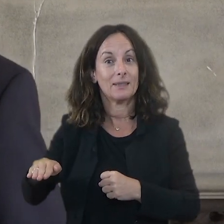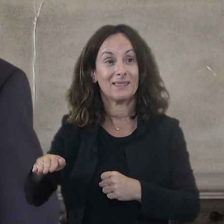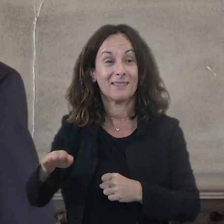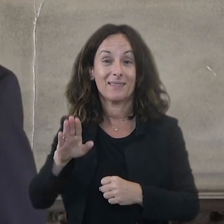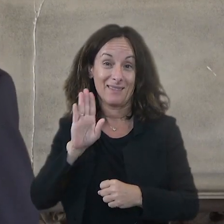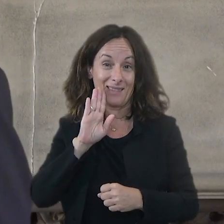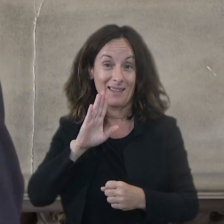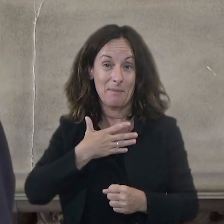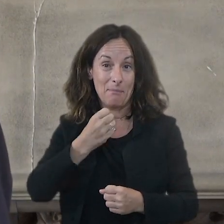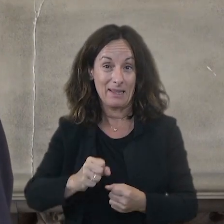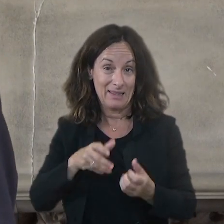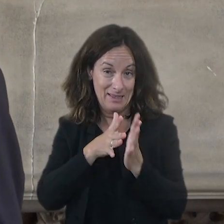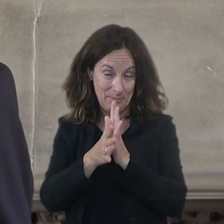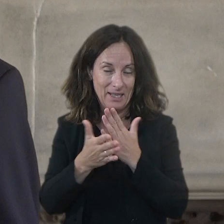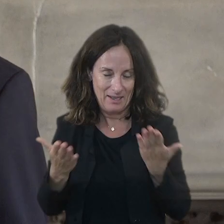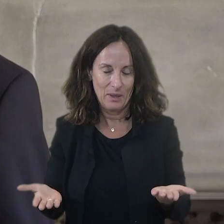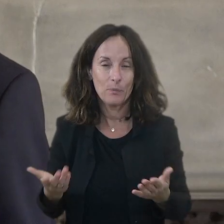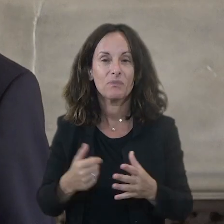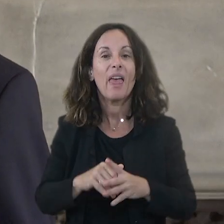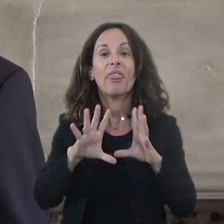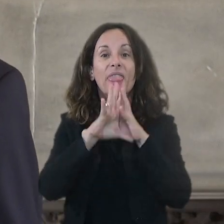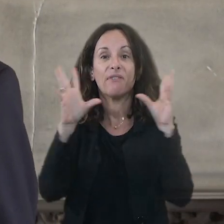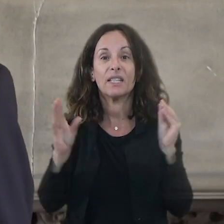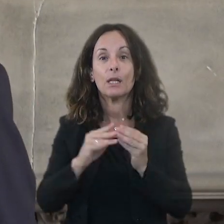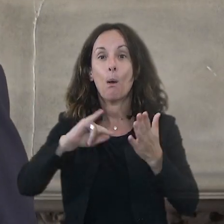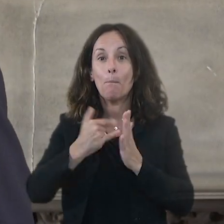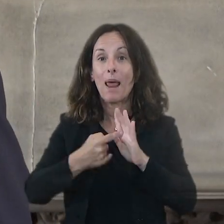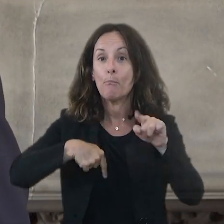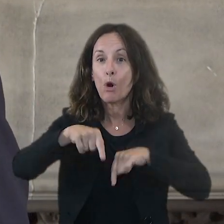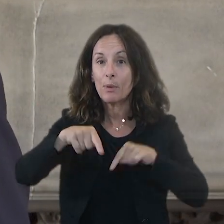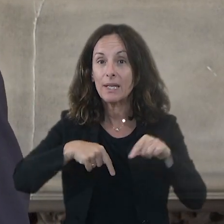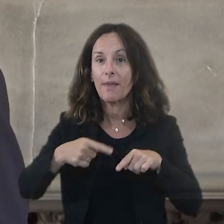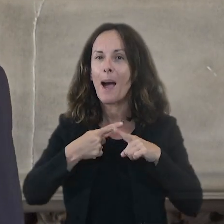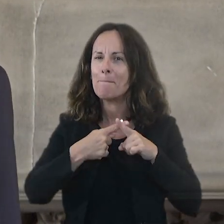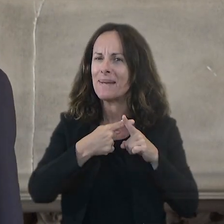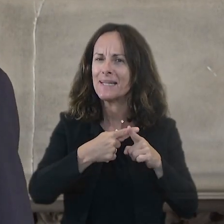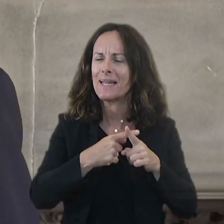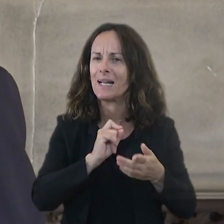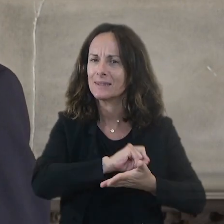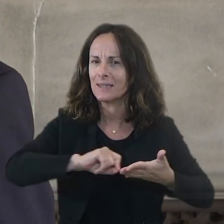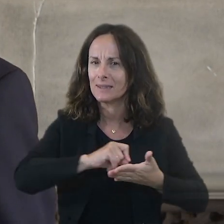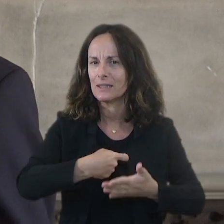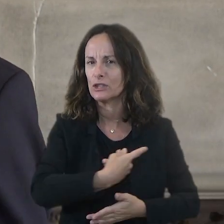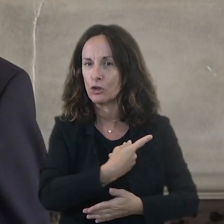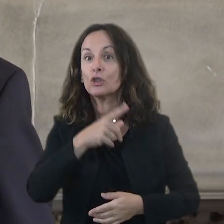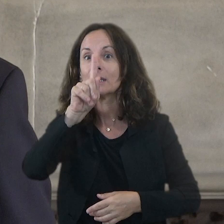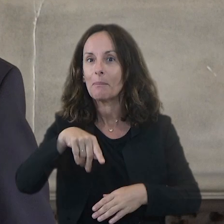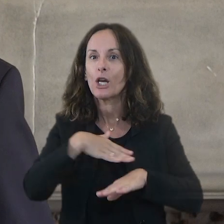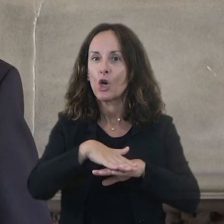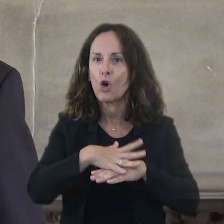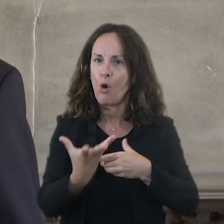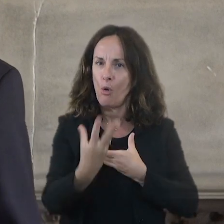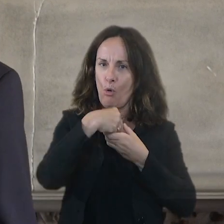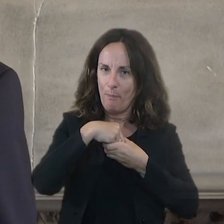comentava Esbalda, i en definitiva durem un pla de mobilitat conjunt entre aquesta institució, l'Ajuntament de Palma, el govern de les